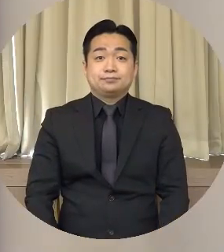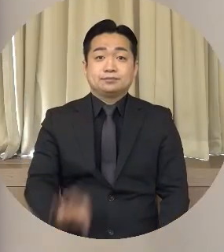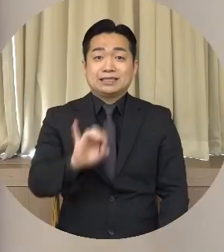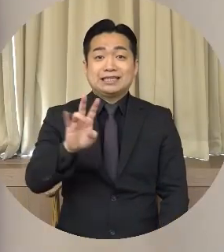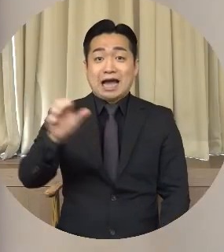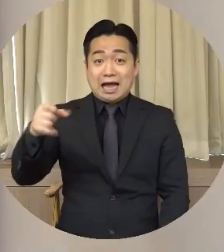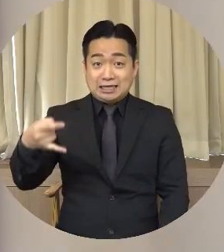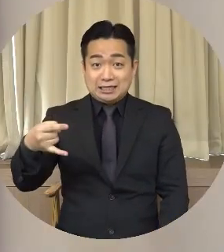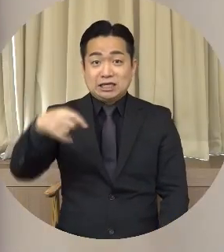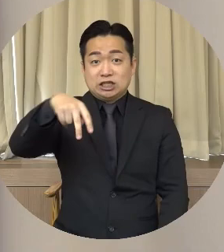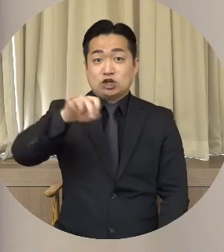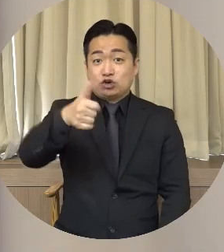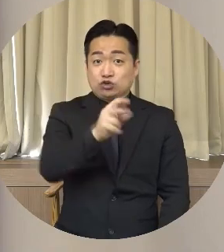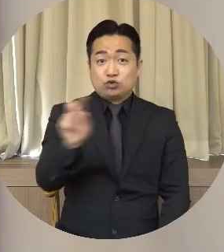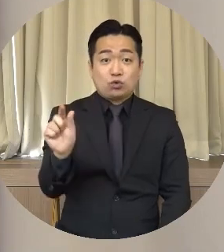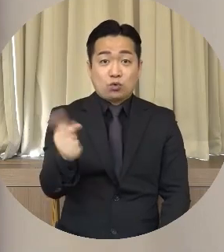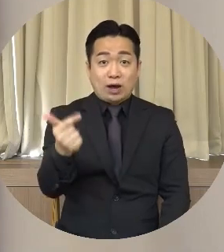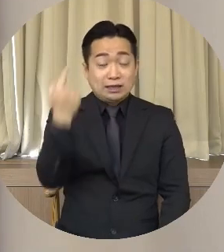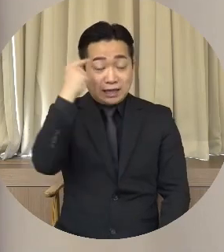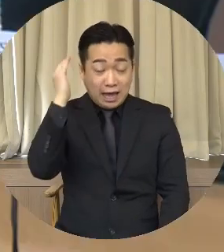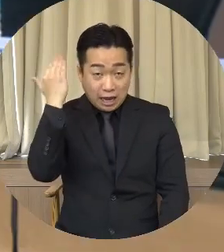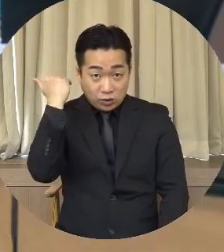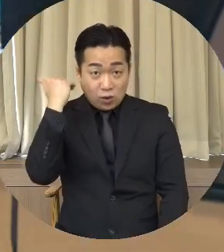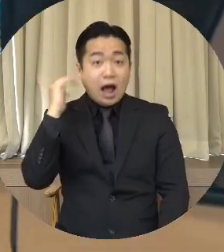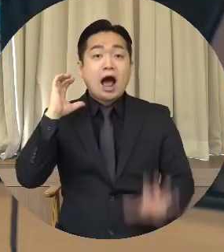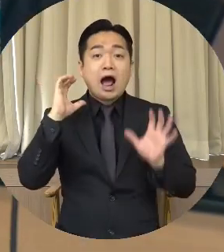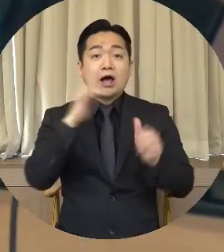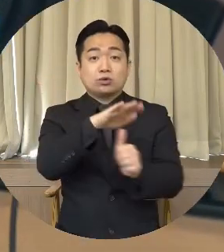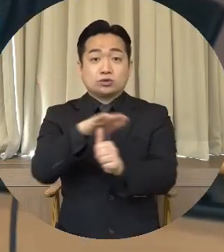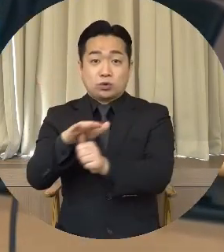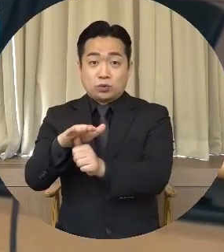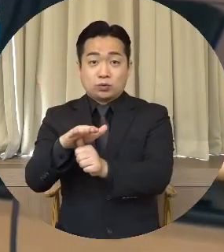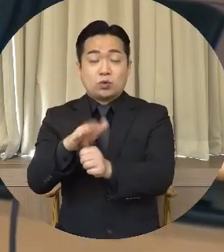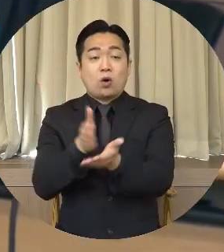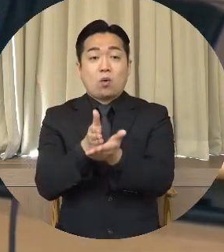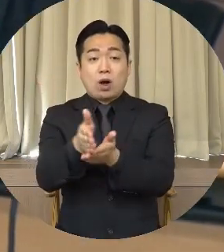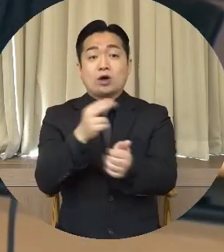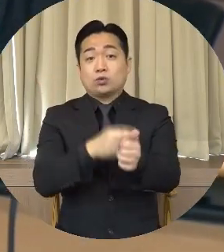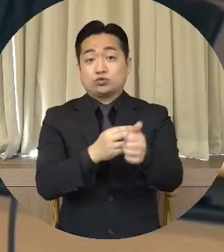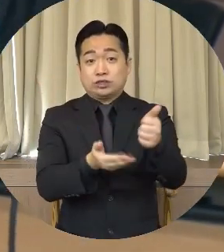이양희 성균관대 아동청소년학과 교수님,